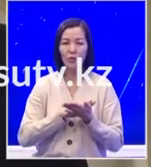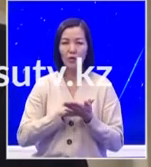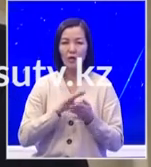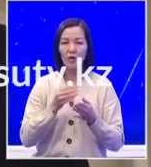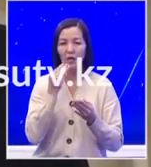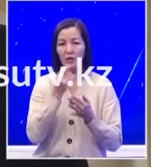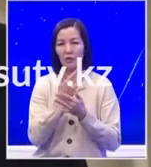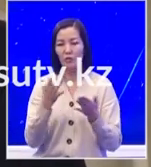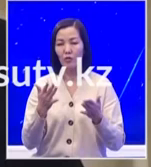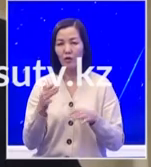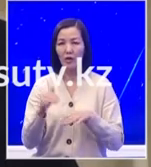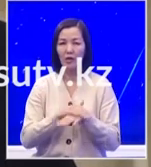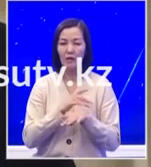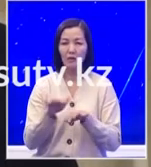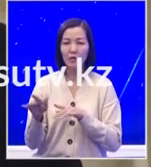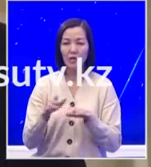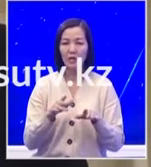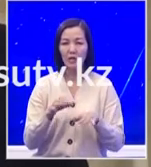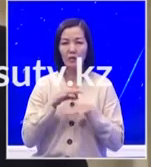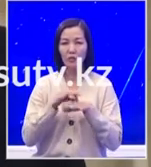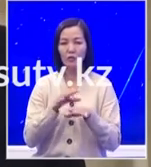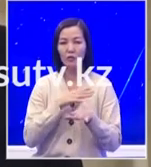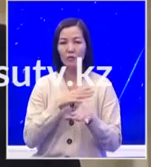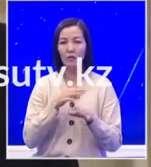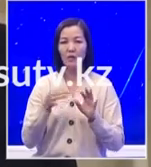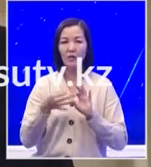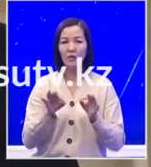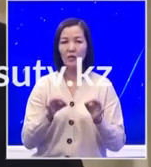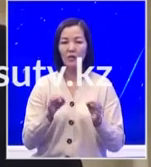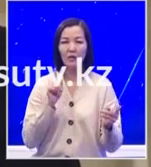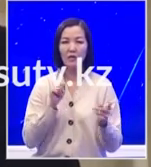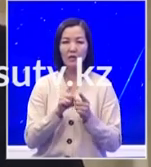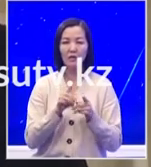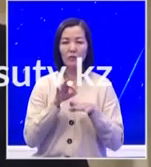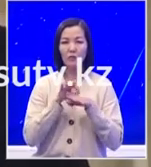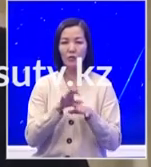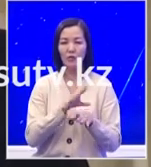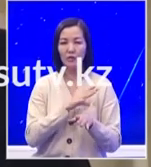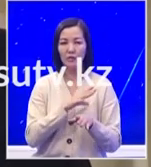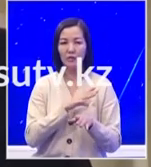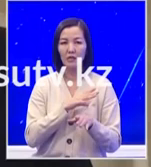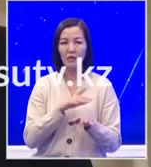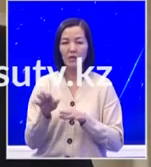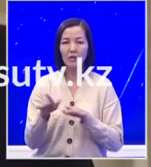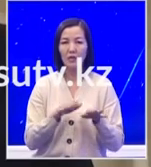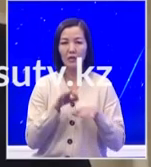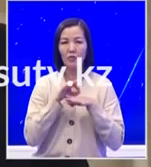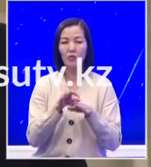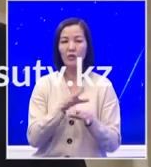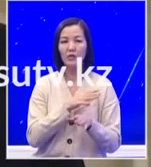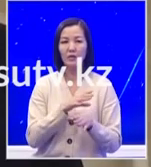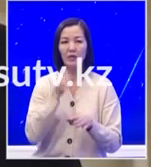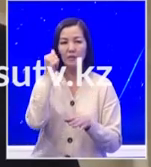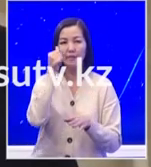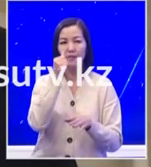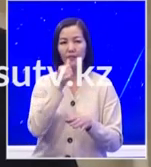азық-түлік себеттерін таратып, дәрі-дәрмекпен көмектесіп, жан жақты олармен кездесулер, жиындар өткізіп, жан жақ шаралар өтеді. Сол жобаның аясында